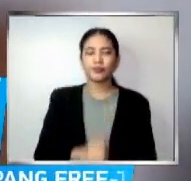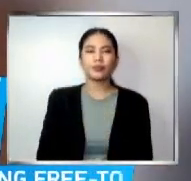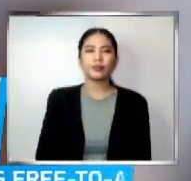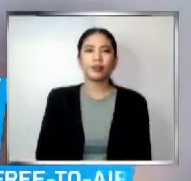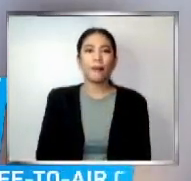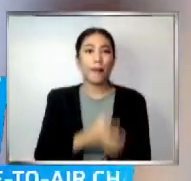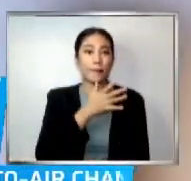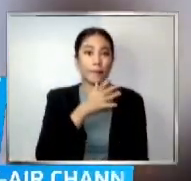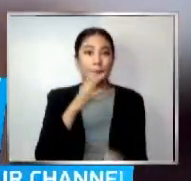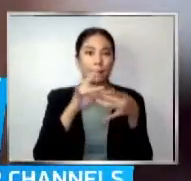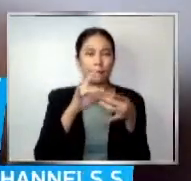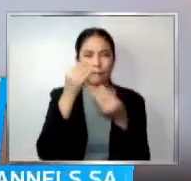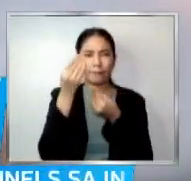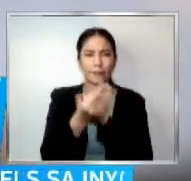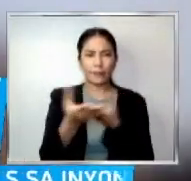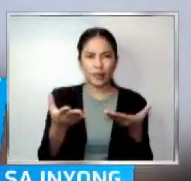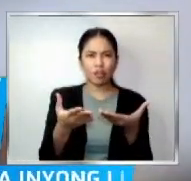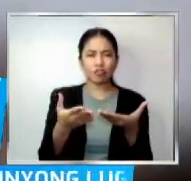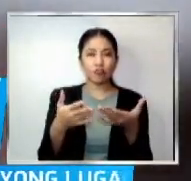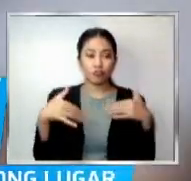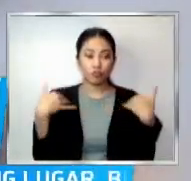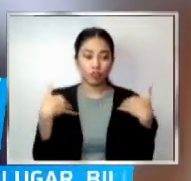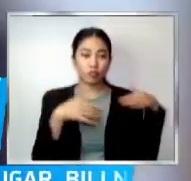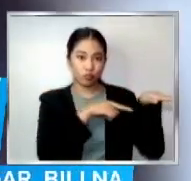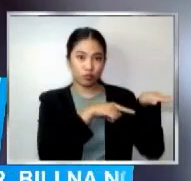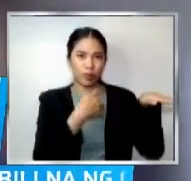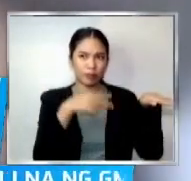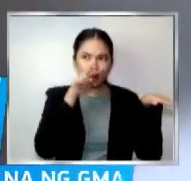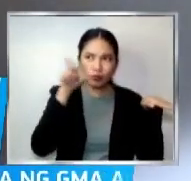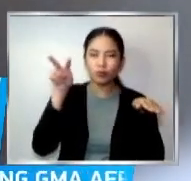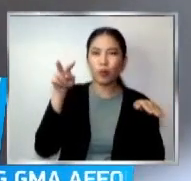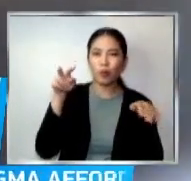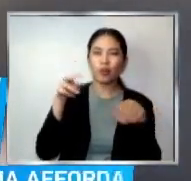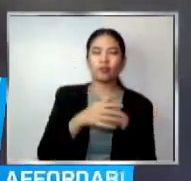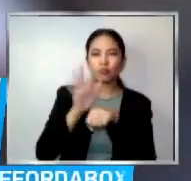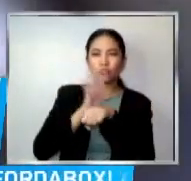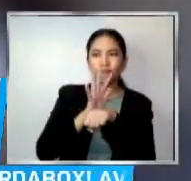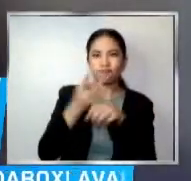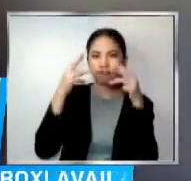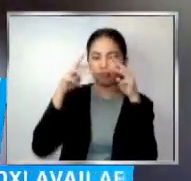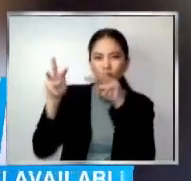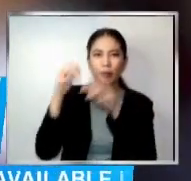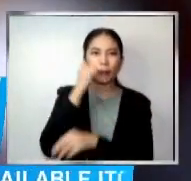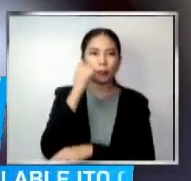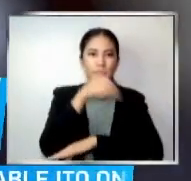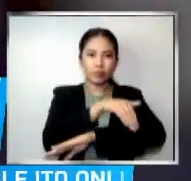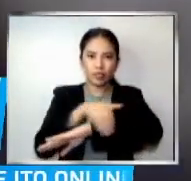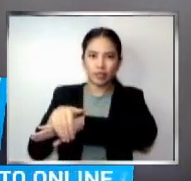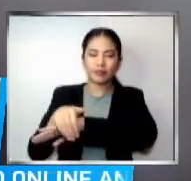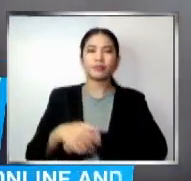talagang nakatutok si ina sa first tiaya gabi-gabi. At sa kanyang kaarawan, hindi lang first